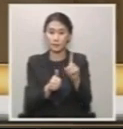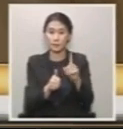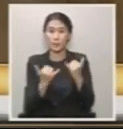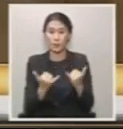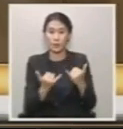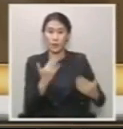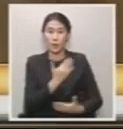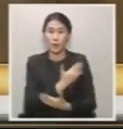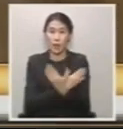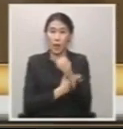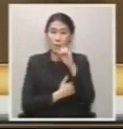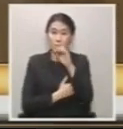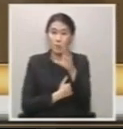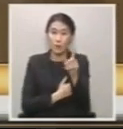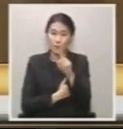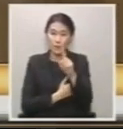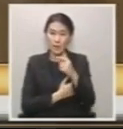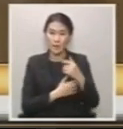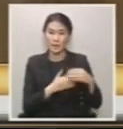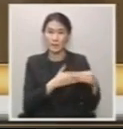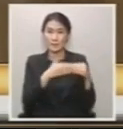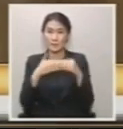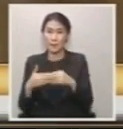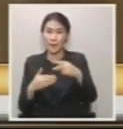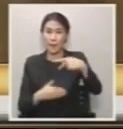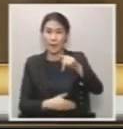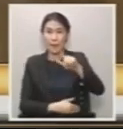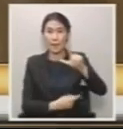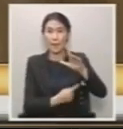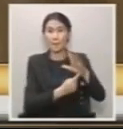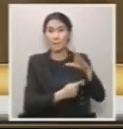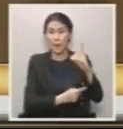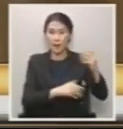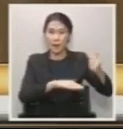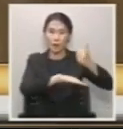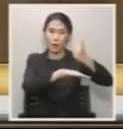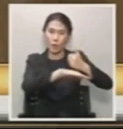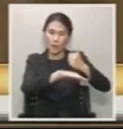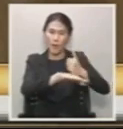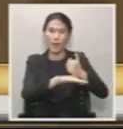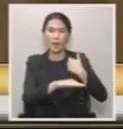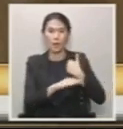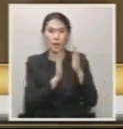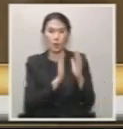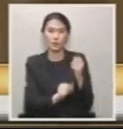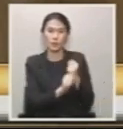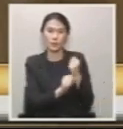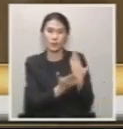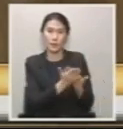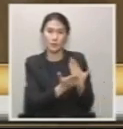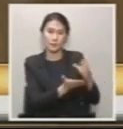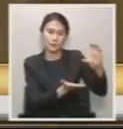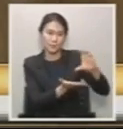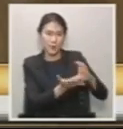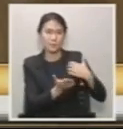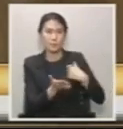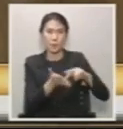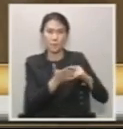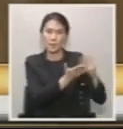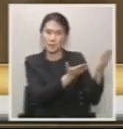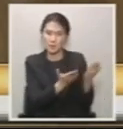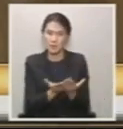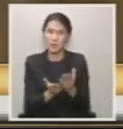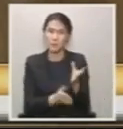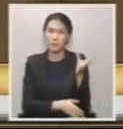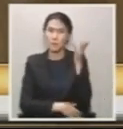อกาสท่านว่าผมจะพาท่านปลัดกระทรวงแล้วก็อธิบดีนะครับแล้วก็ผู้บริหารกองทุนนั้นมารับฟังข้อเสนอของท่านเ